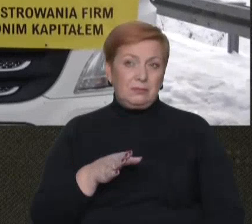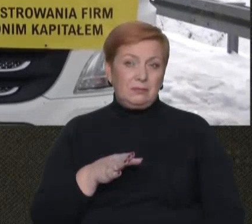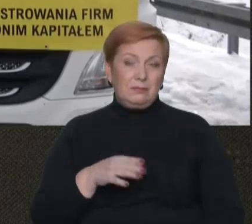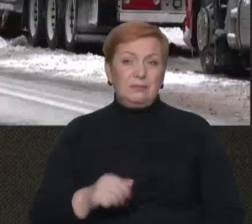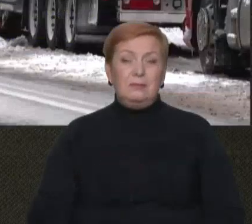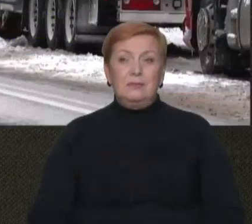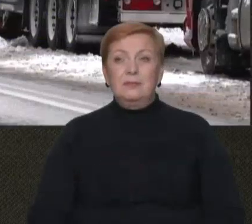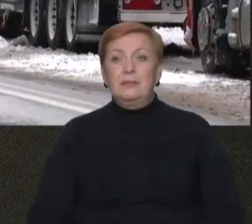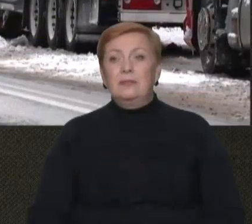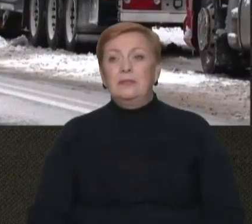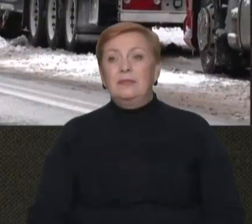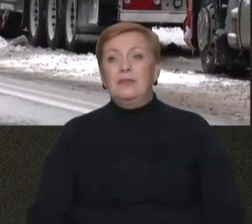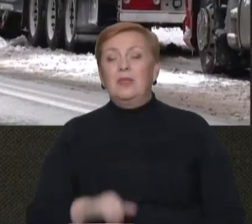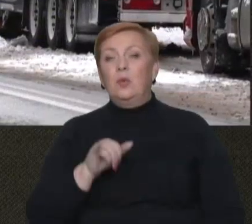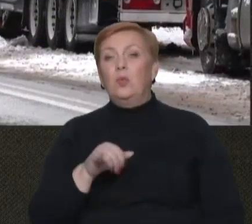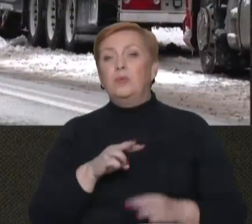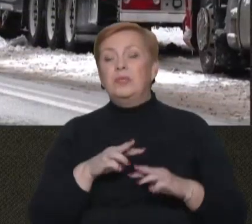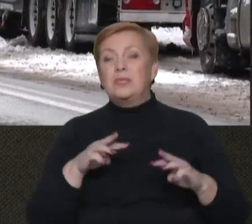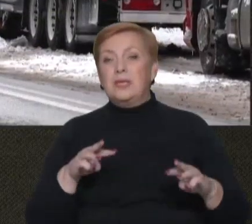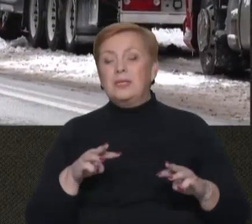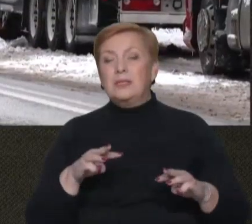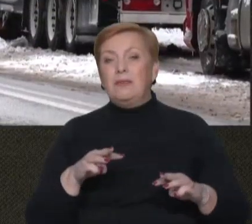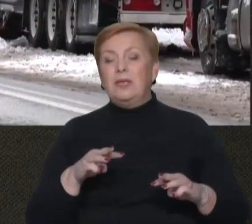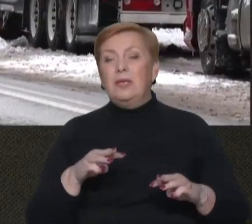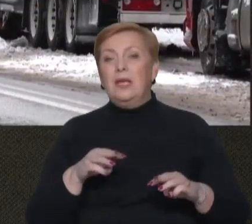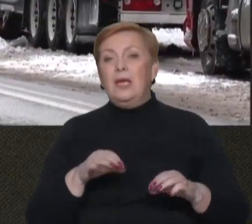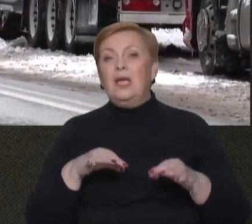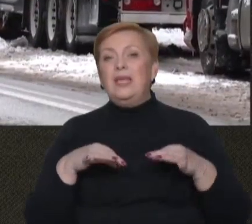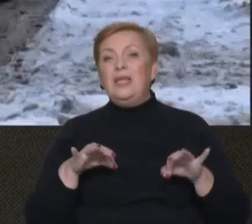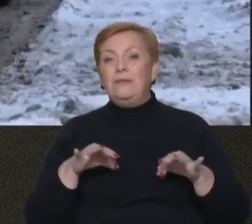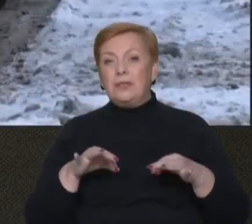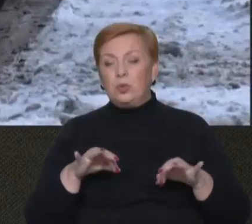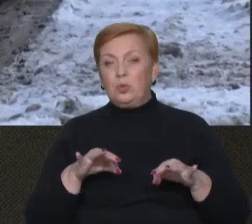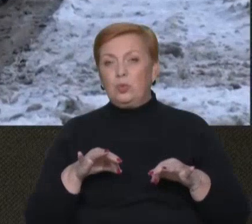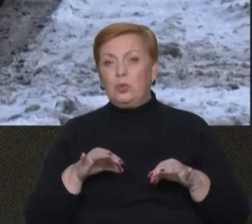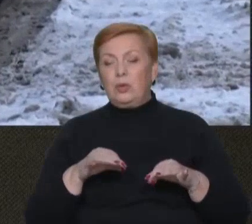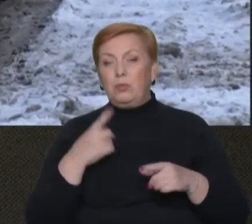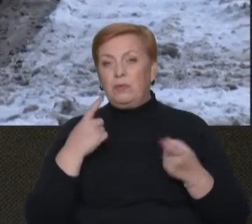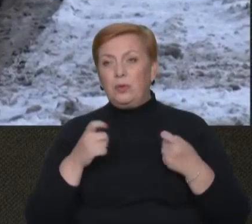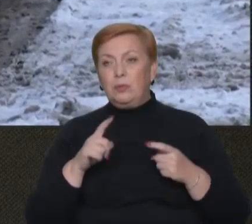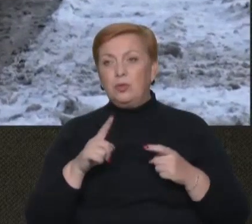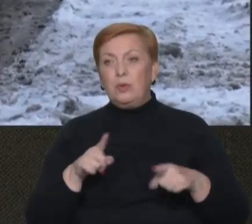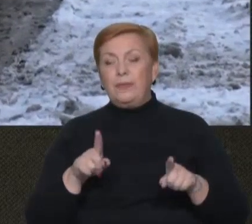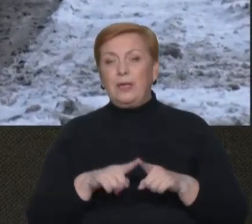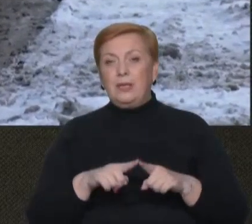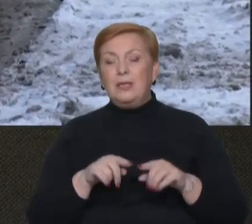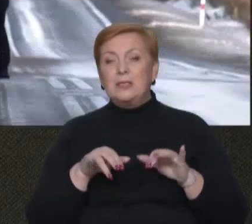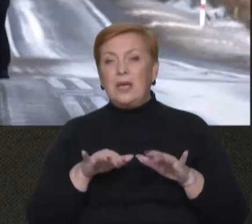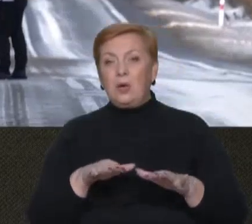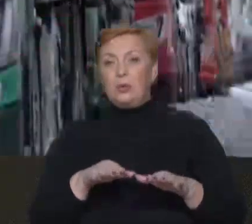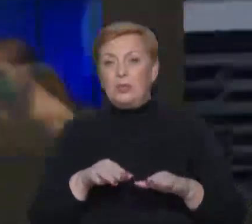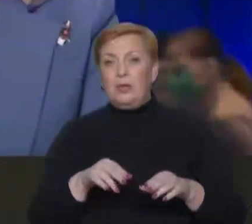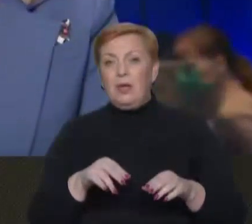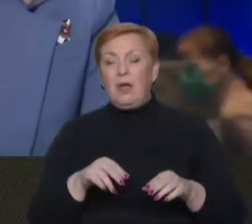150 пане Іване у міністерстві інфраструктури повідомляли що Отакі заходи врегулювання тимчасової ситуації на польсько-українському